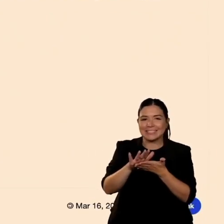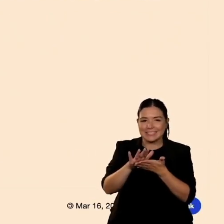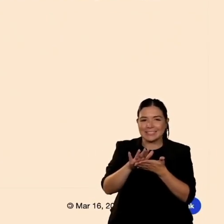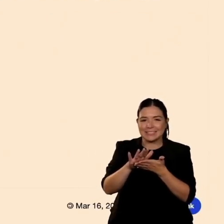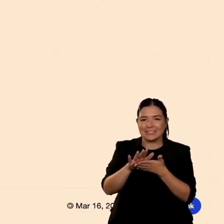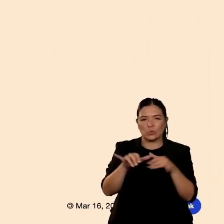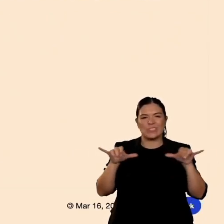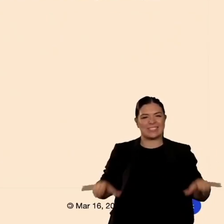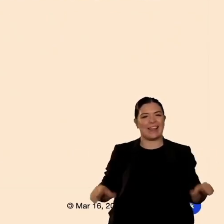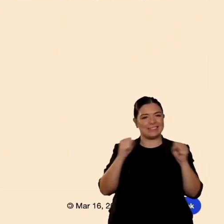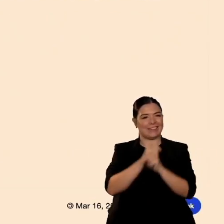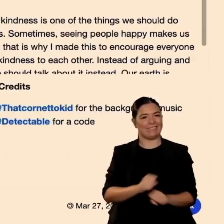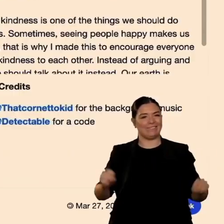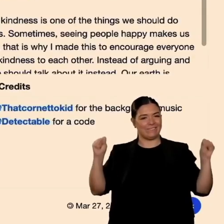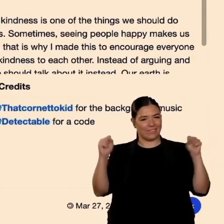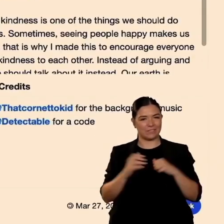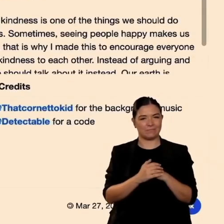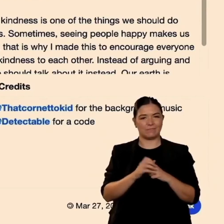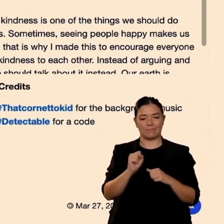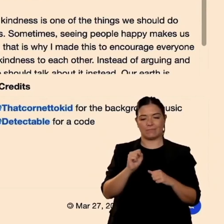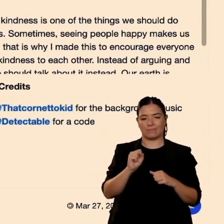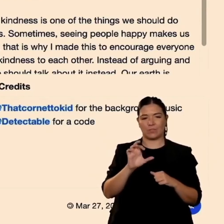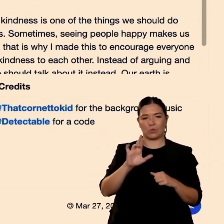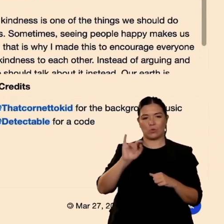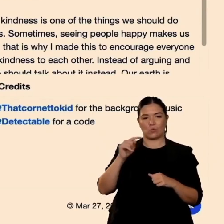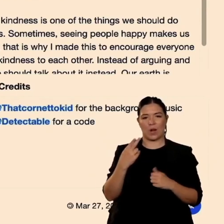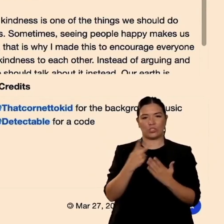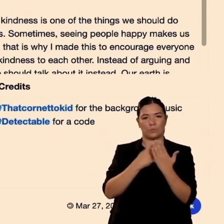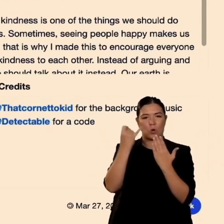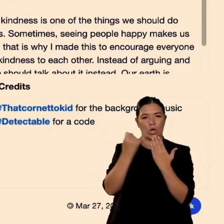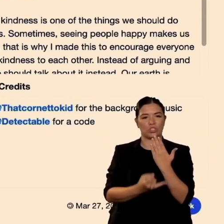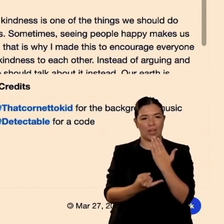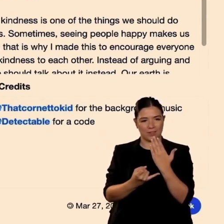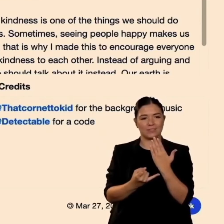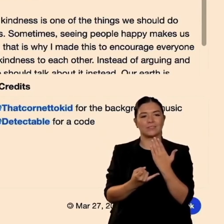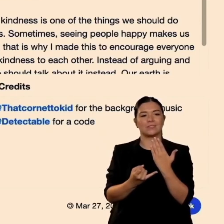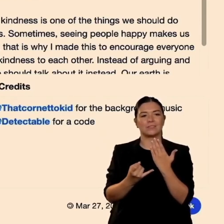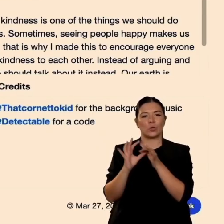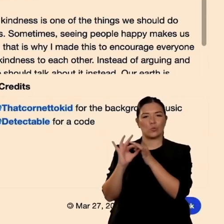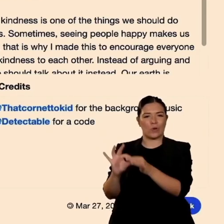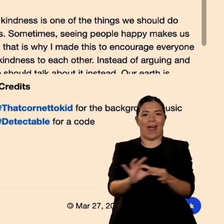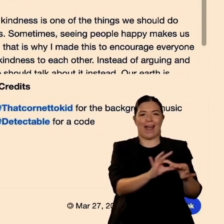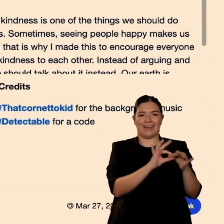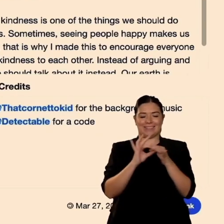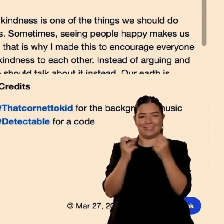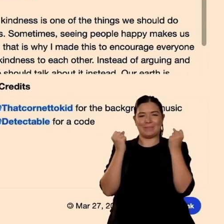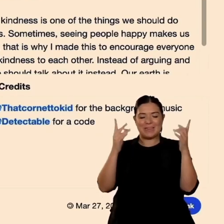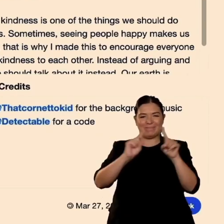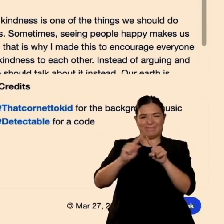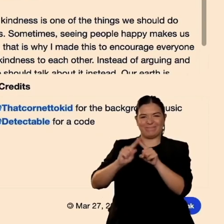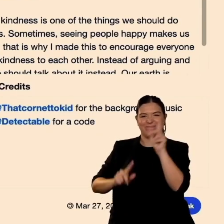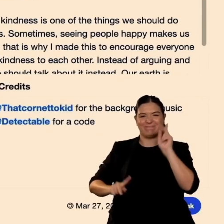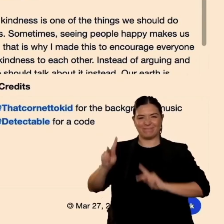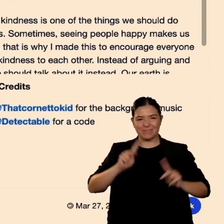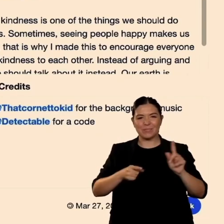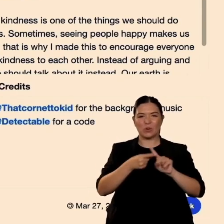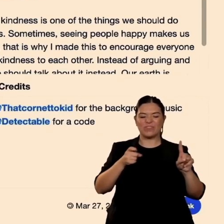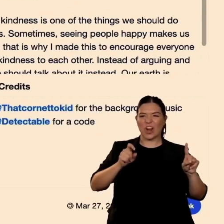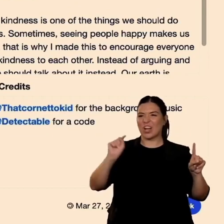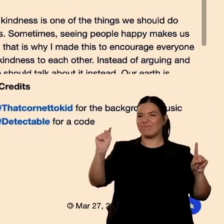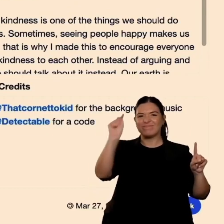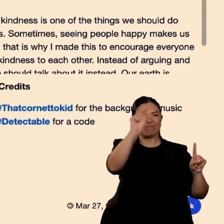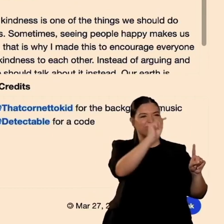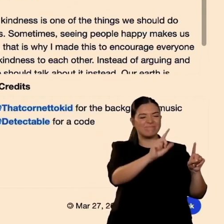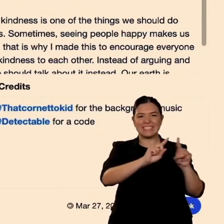parti del mondo e mi sembra che sia un esempio brillante veramente di come